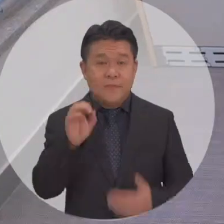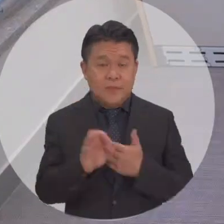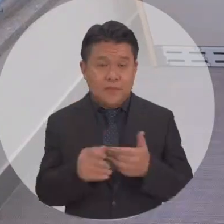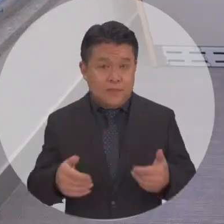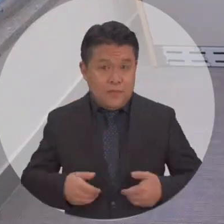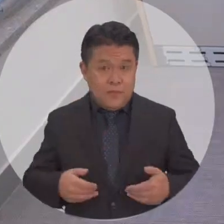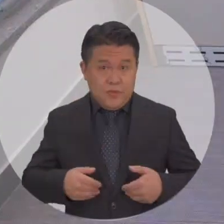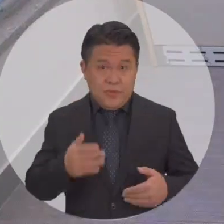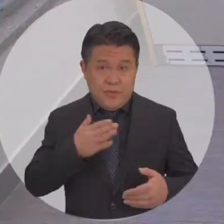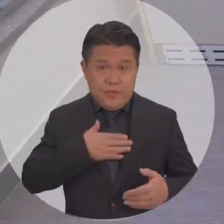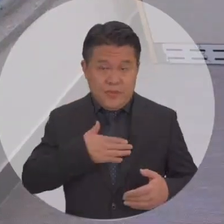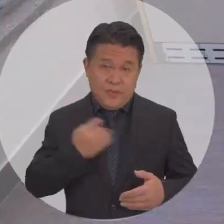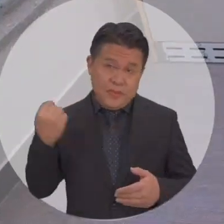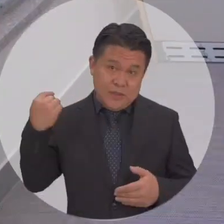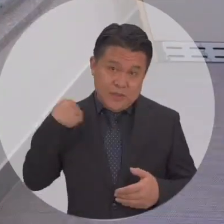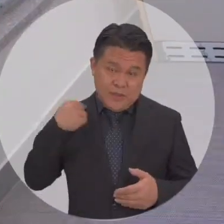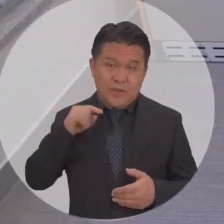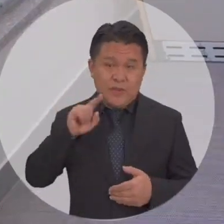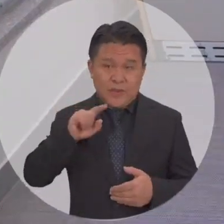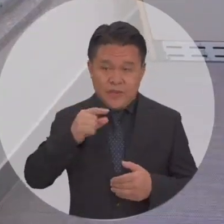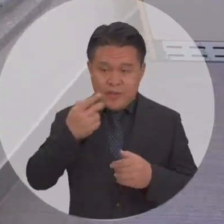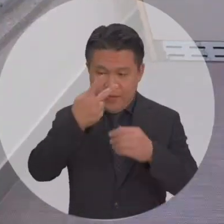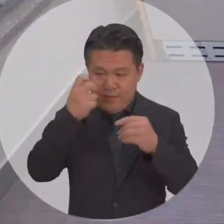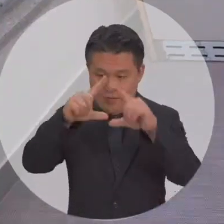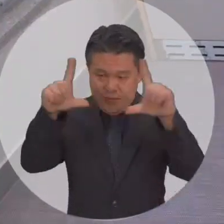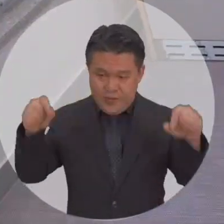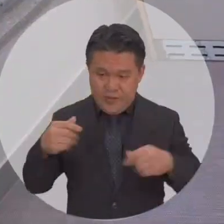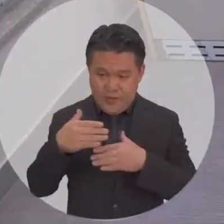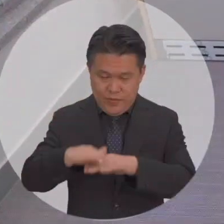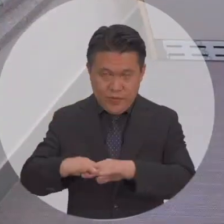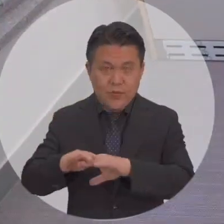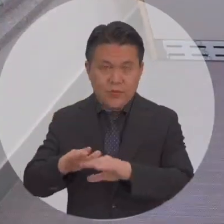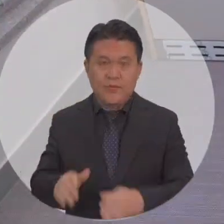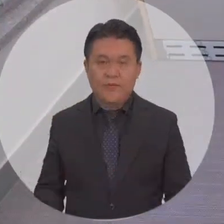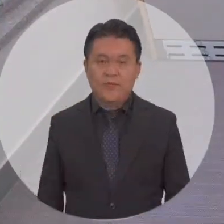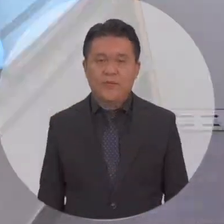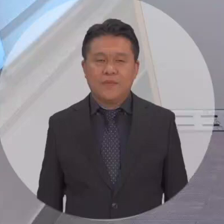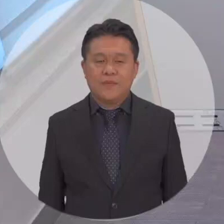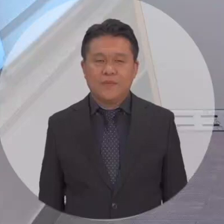필요시 가슴 앞쪽과 등에 베개를 대주도록 합니다.